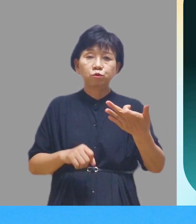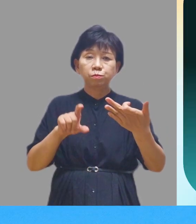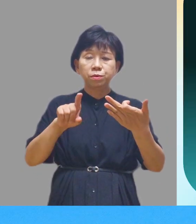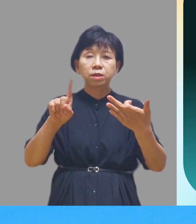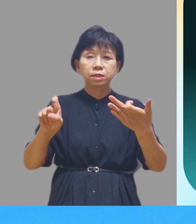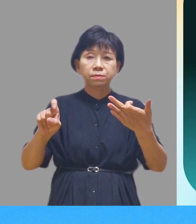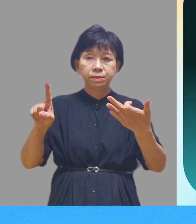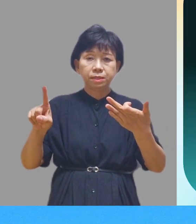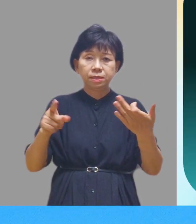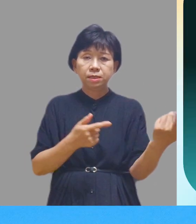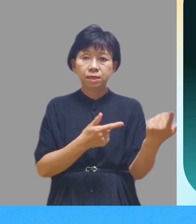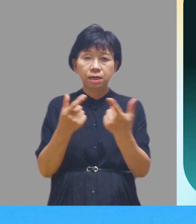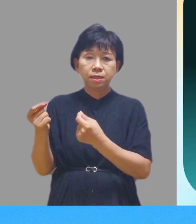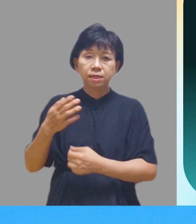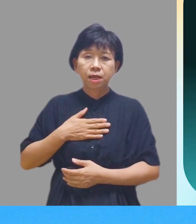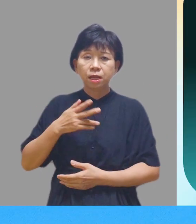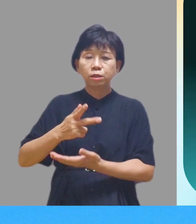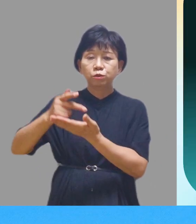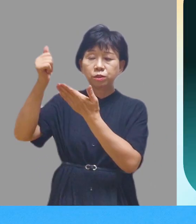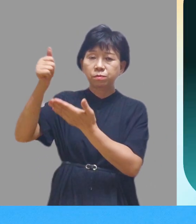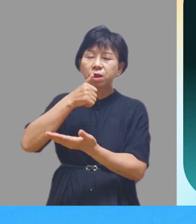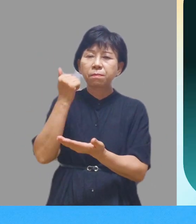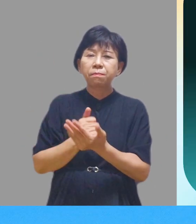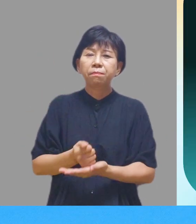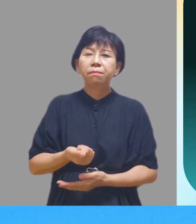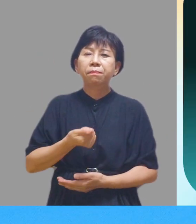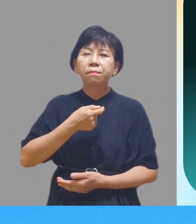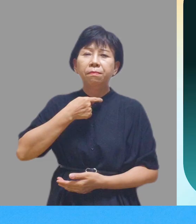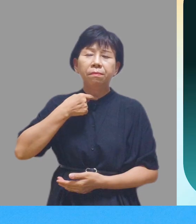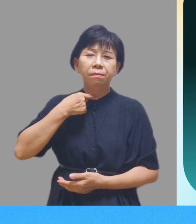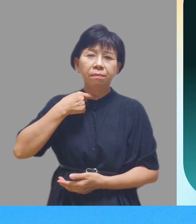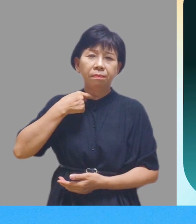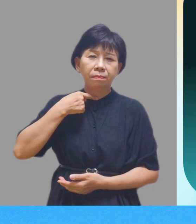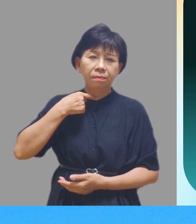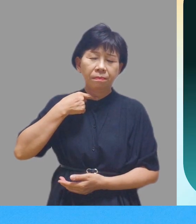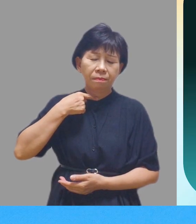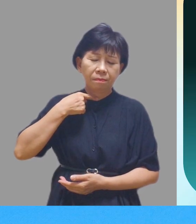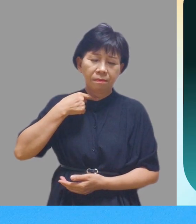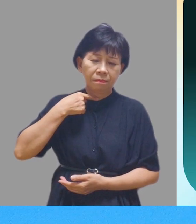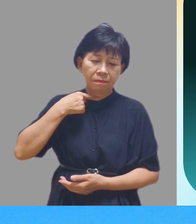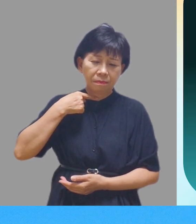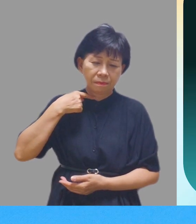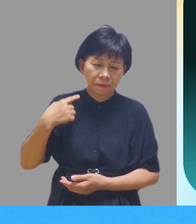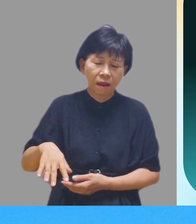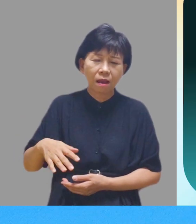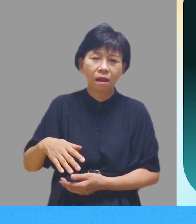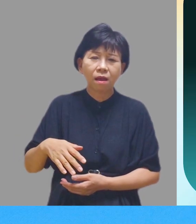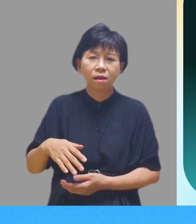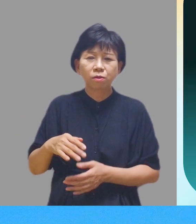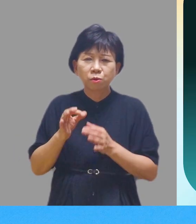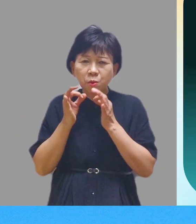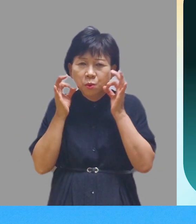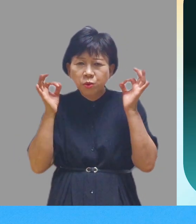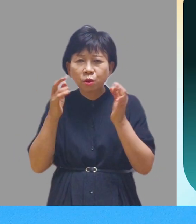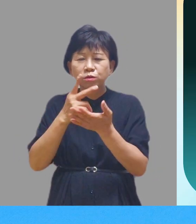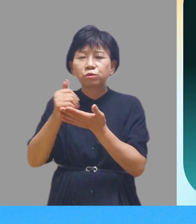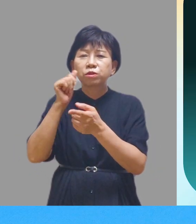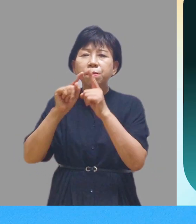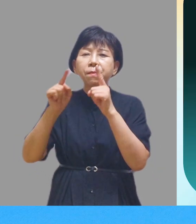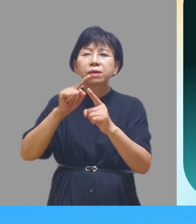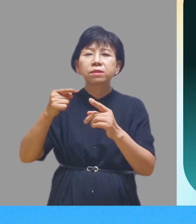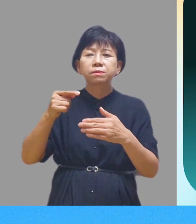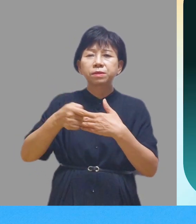한번 읽어주세요. 내가 주께 범죄하지 아니하려 하여 주의 말씀을 내 마음에